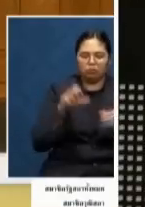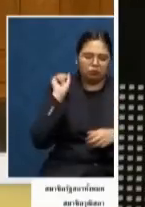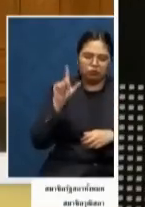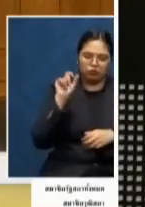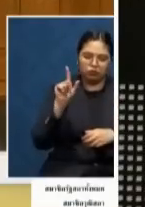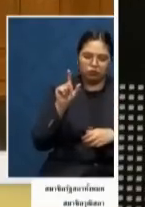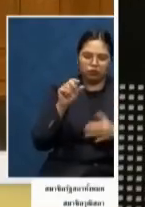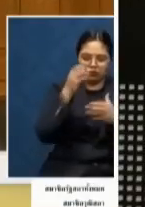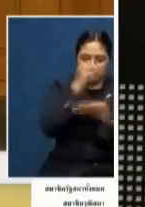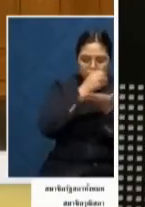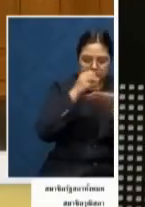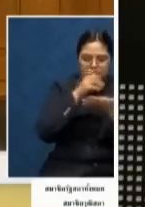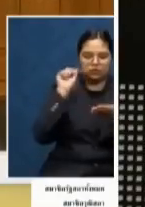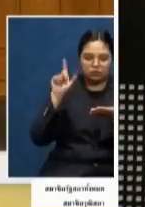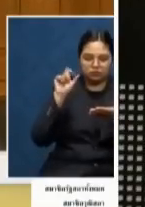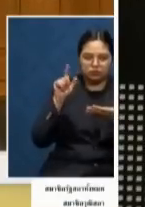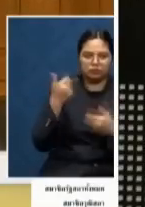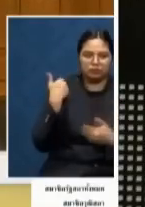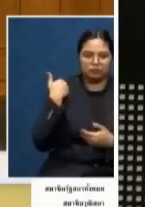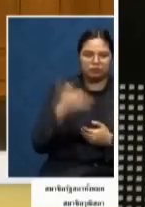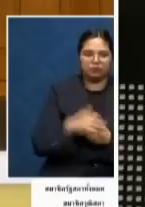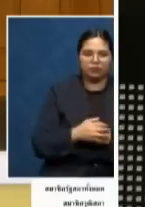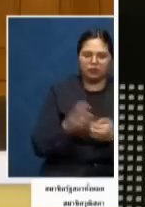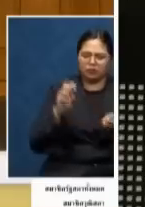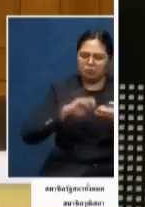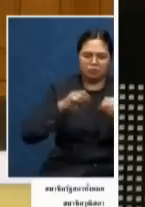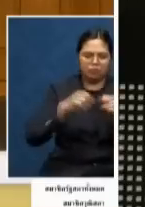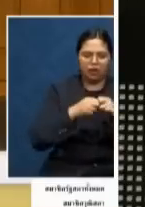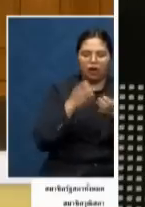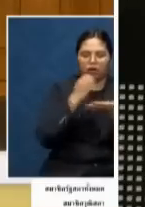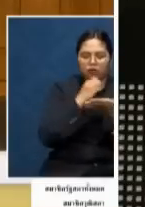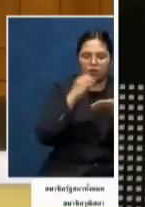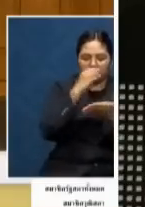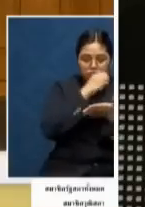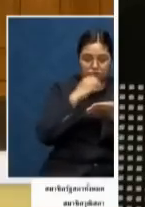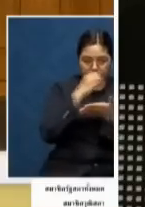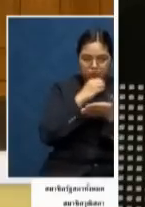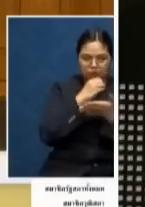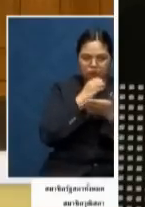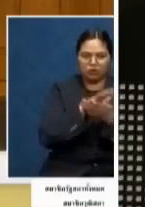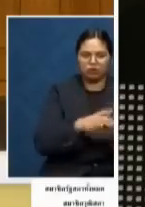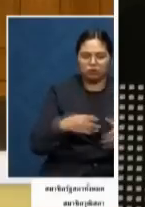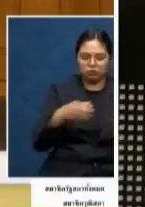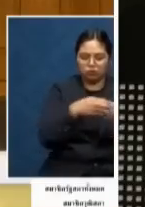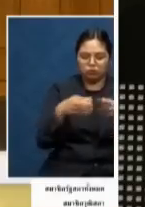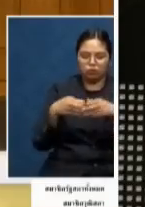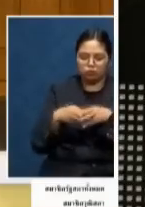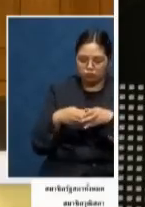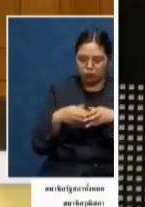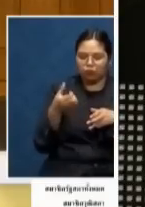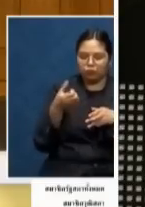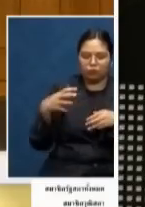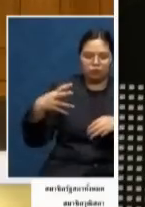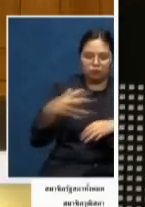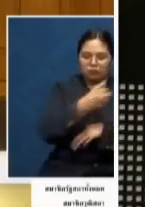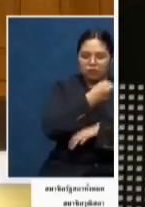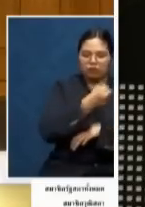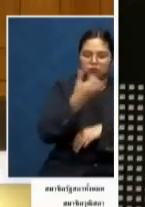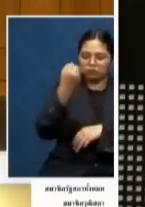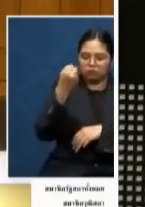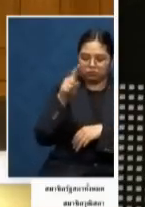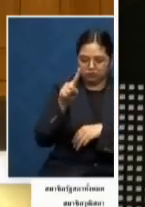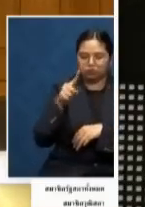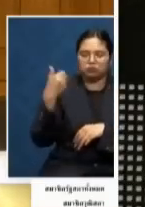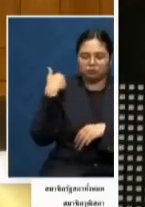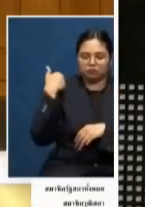ติปิดสวิตช์สวกับ3ปแล้วก็บอกจะไปจับมือคนที่เอาปืนมายึดอำนาจตัวเองได้ยังไงเน้นมีลุง